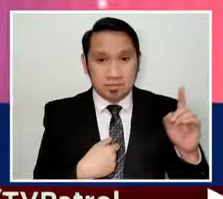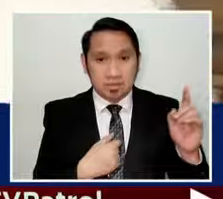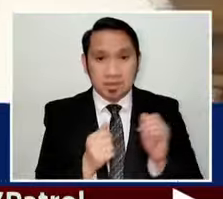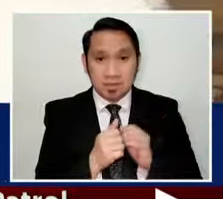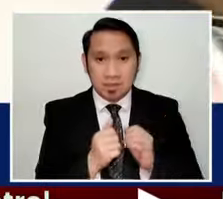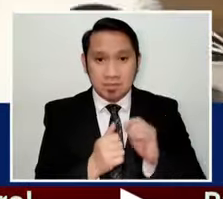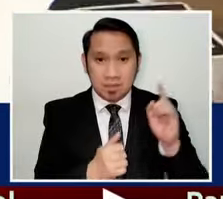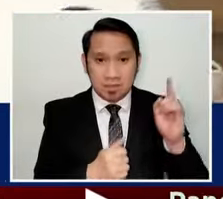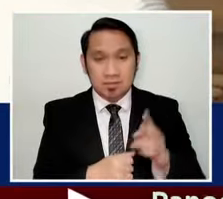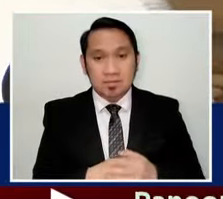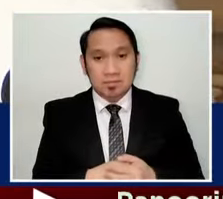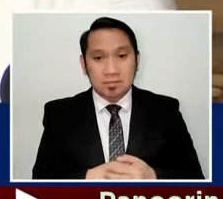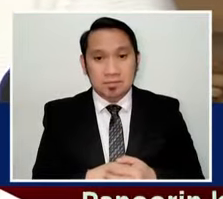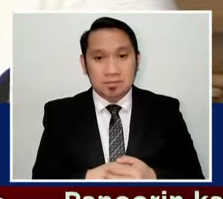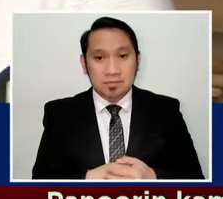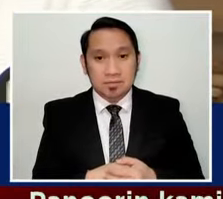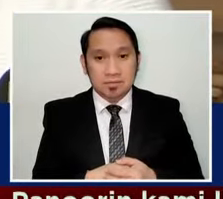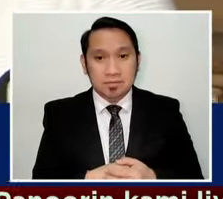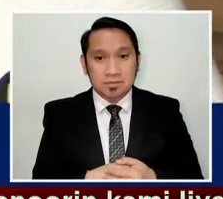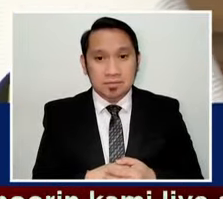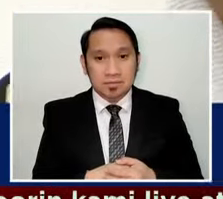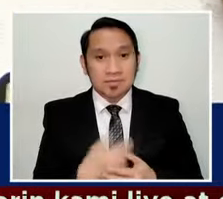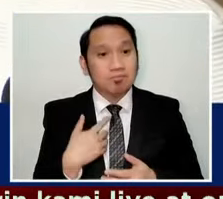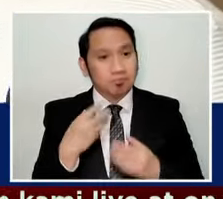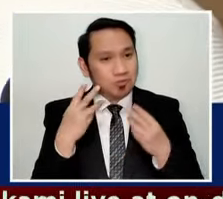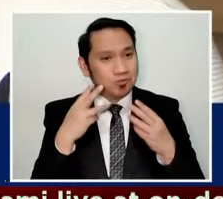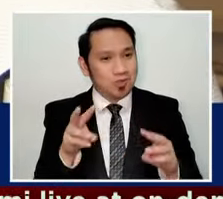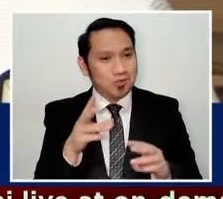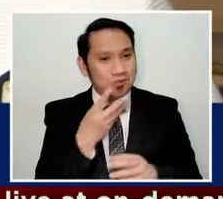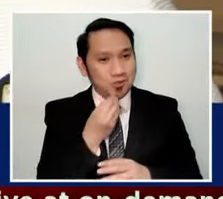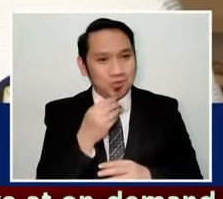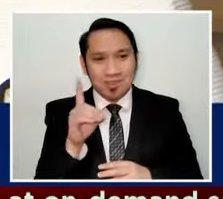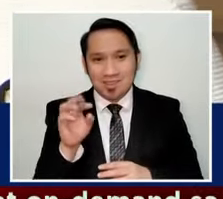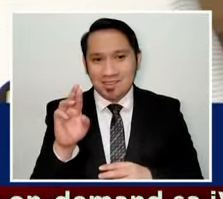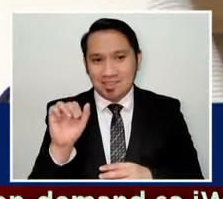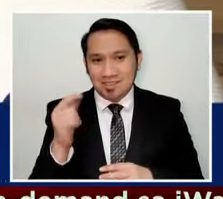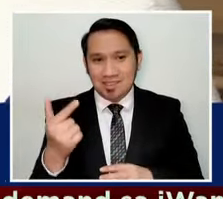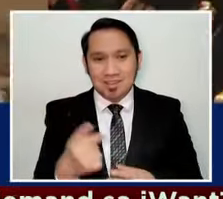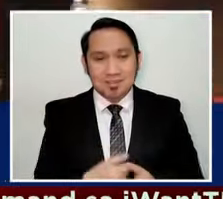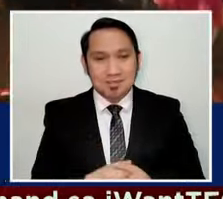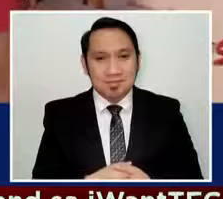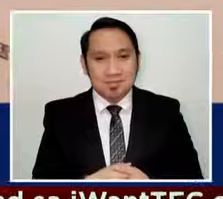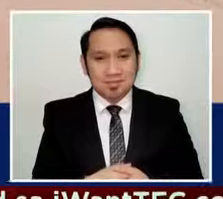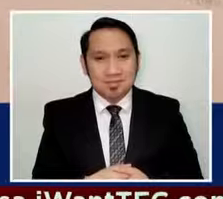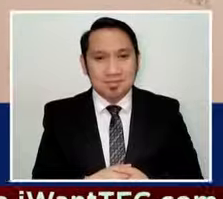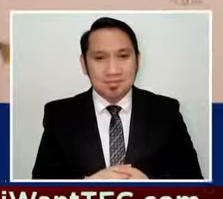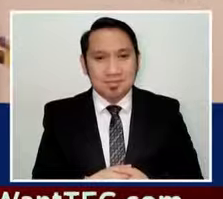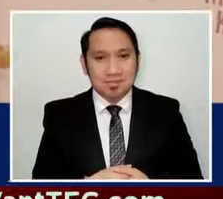Brillantes. Playing drag? Panoorin yun, tinan natin. But it's exciting.